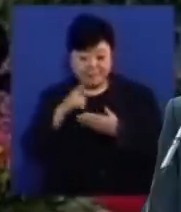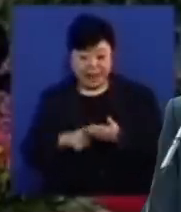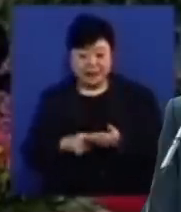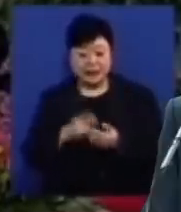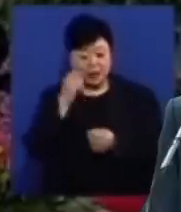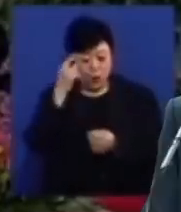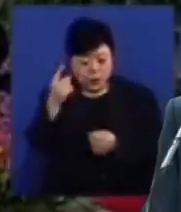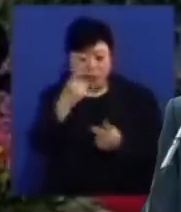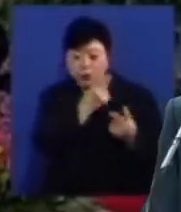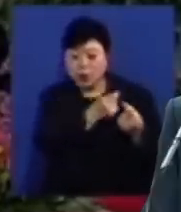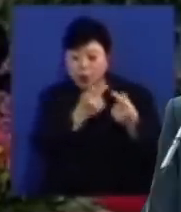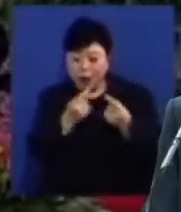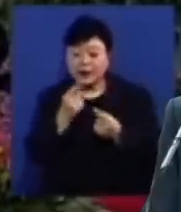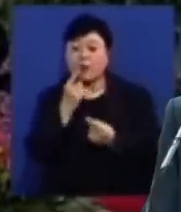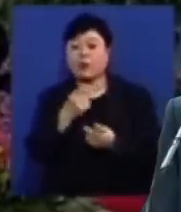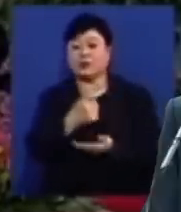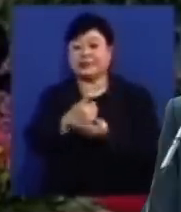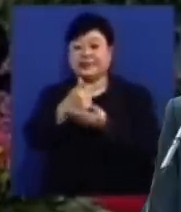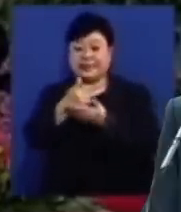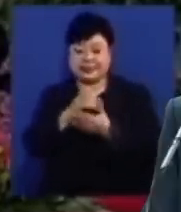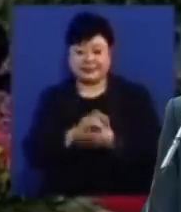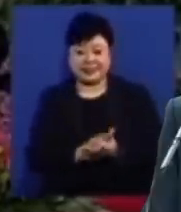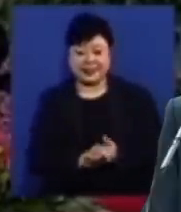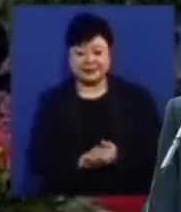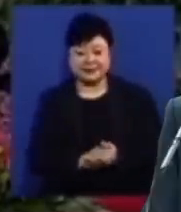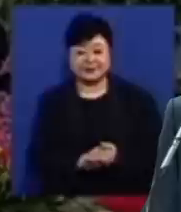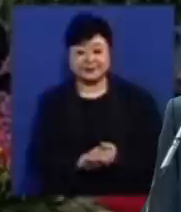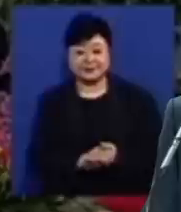일이라고 칭찬했습니다.